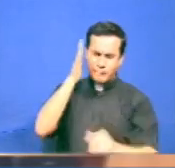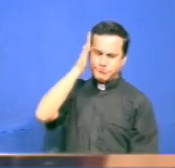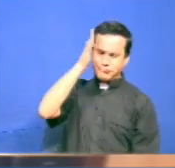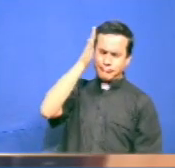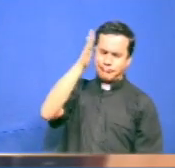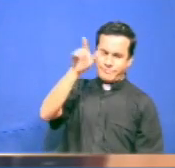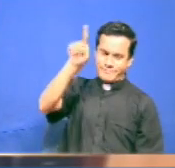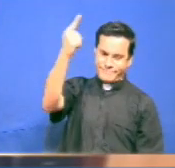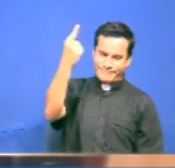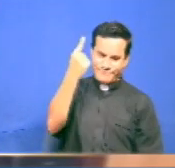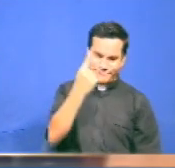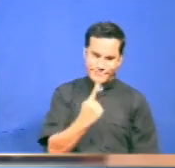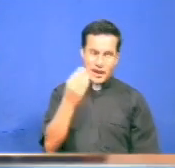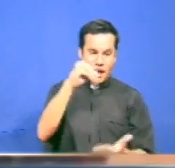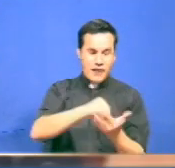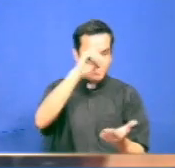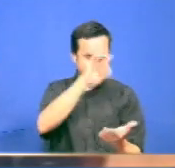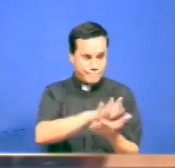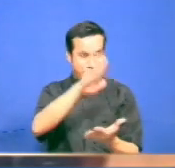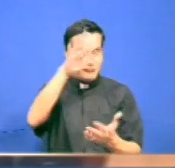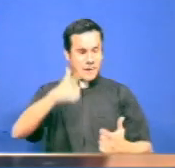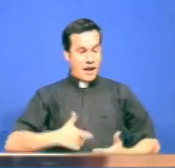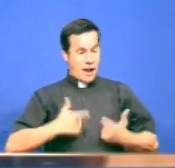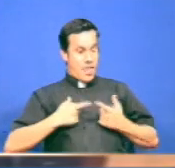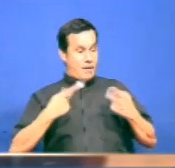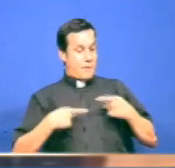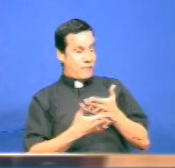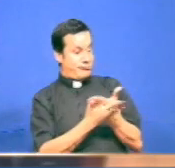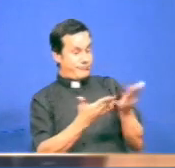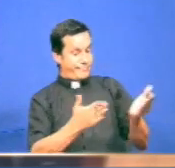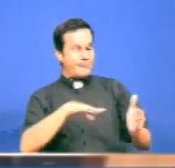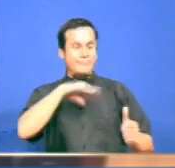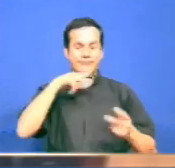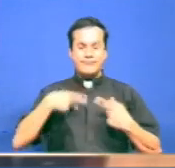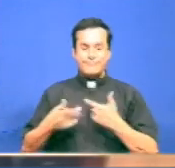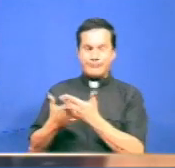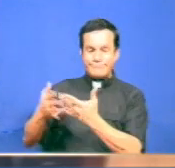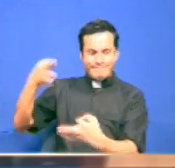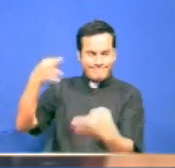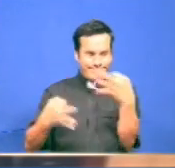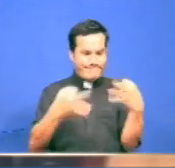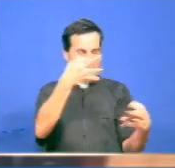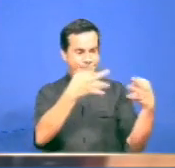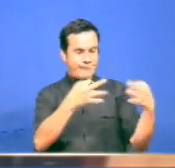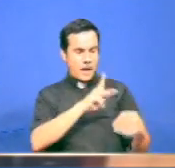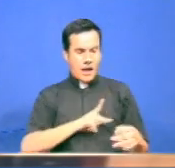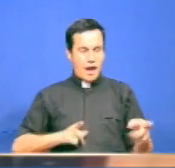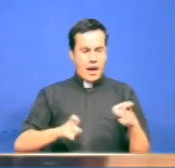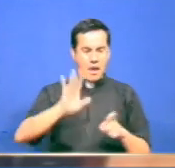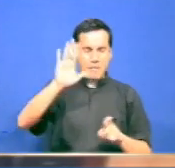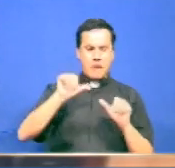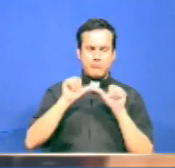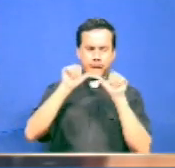mbinguni, amekaa kuume kwa Mungu Baba, atakuja tena kwa utukufu kwa hukumu wazima na wafu, na ufalme